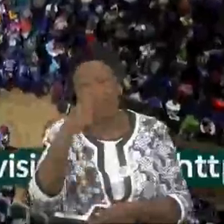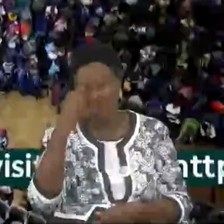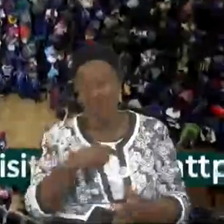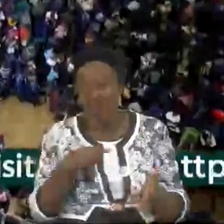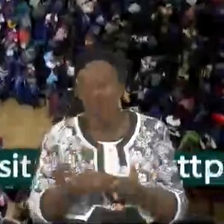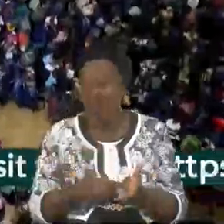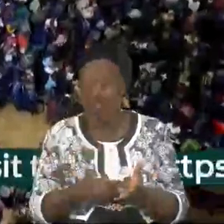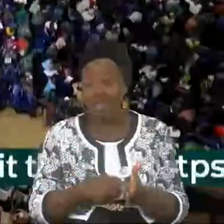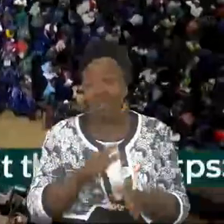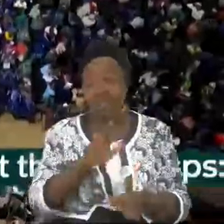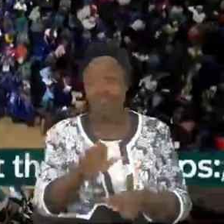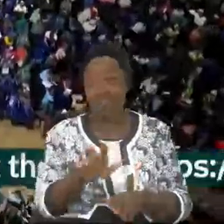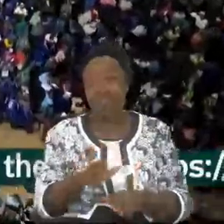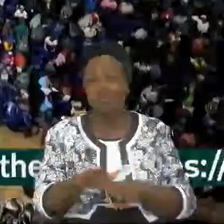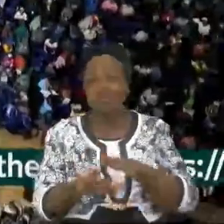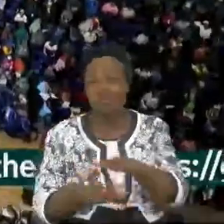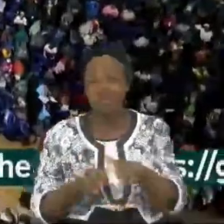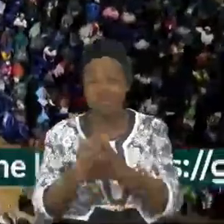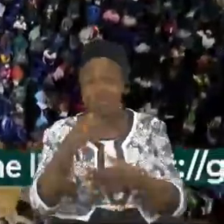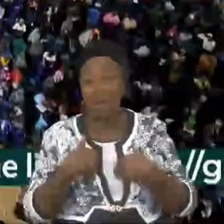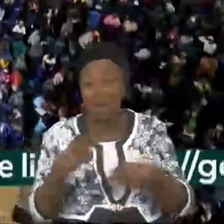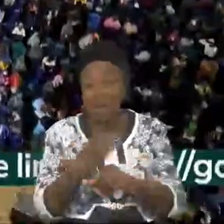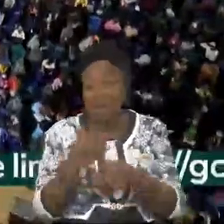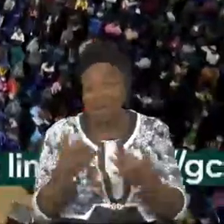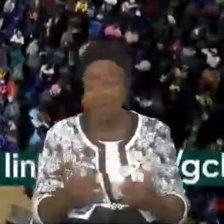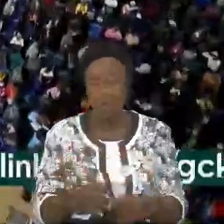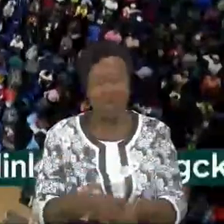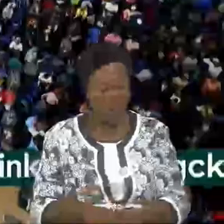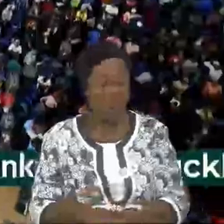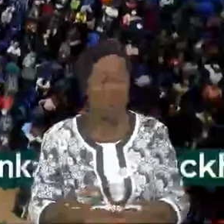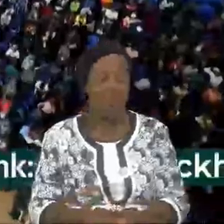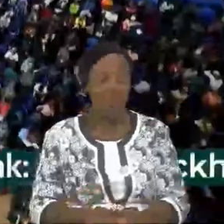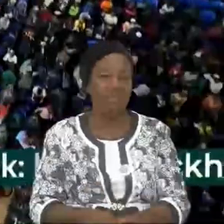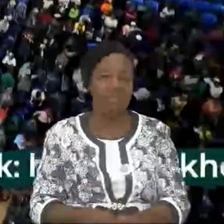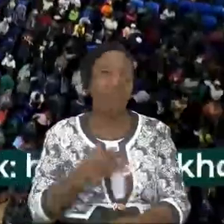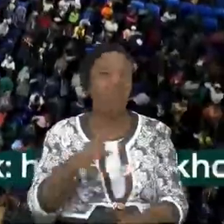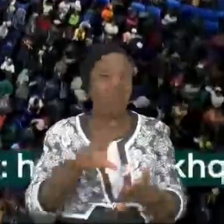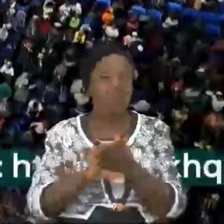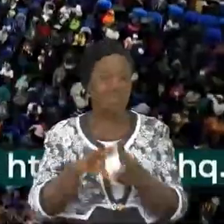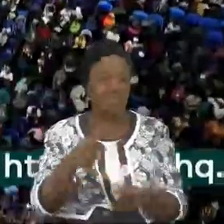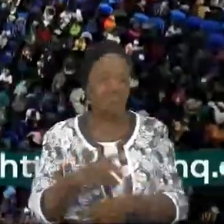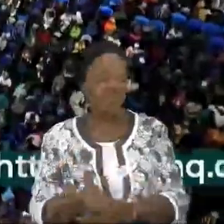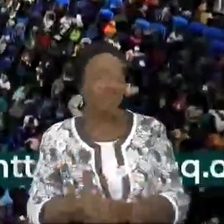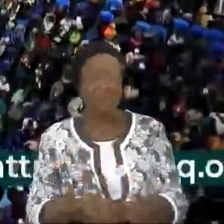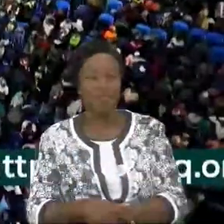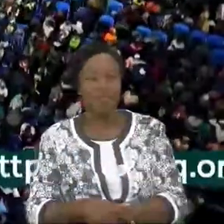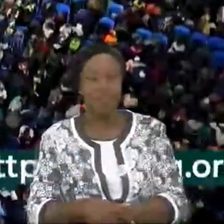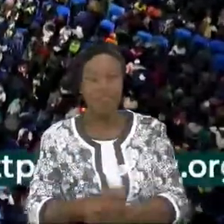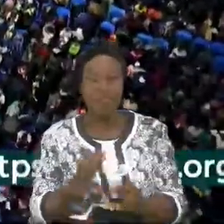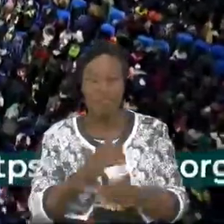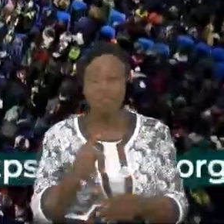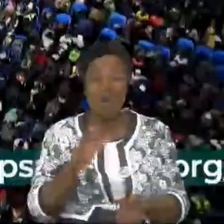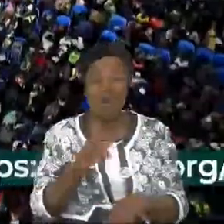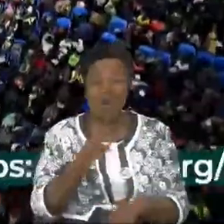pour continuer avec le Seigneur. La télévision, les médias sociaux.